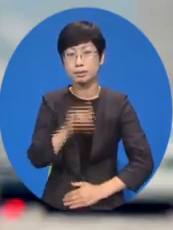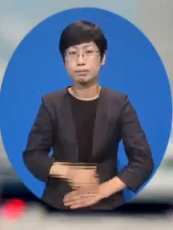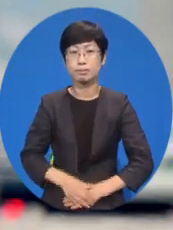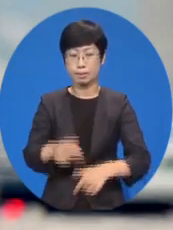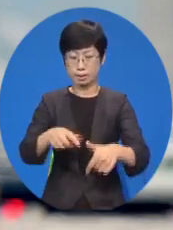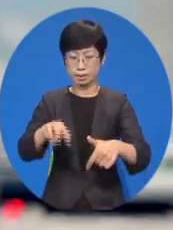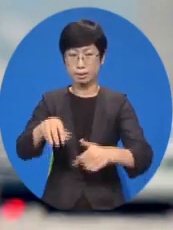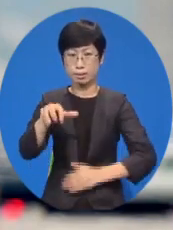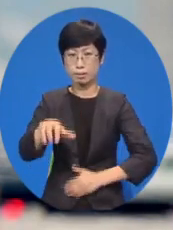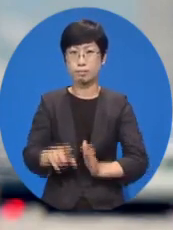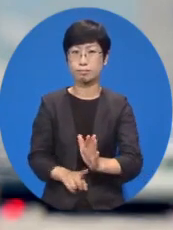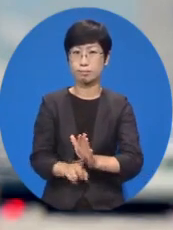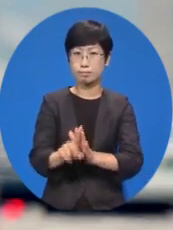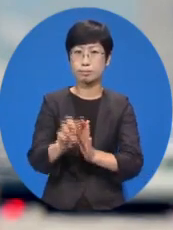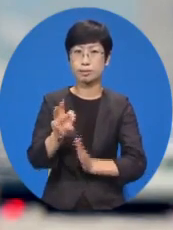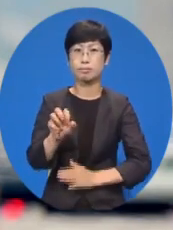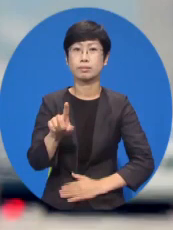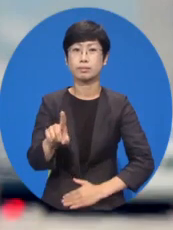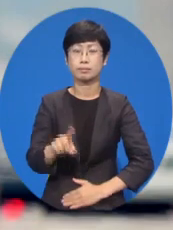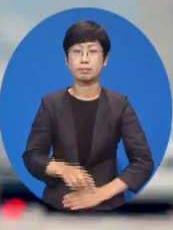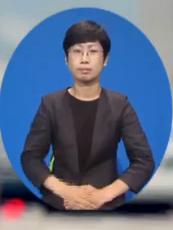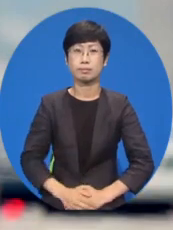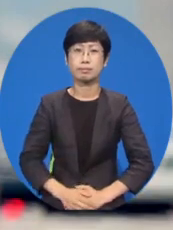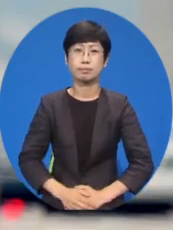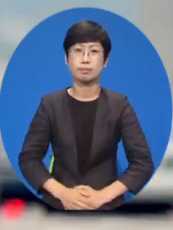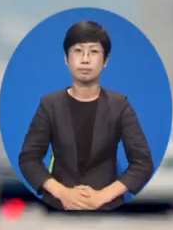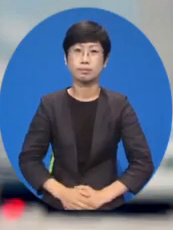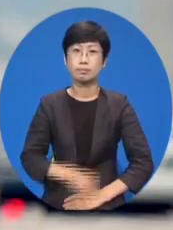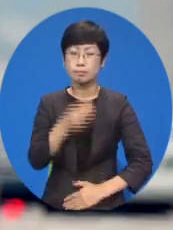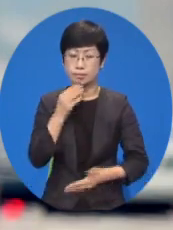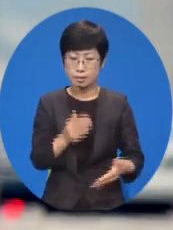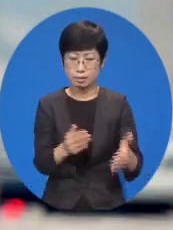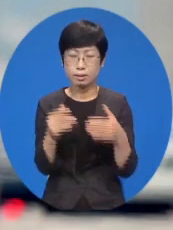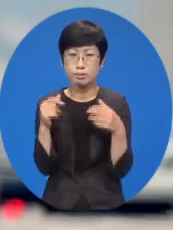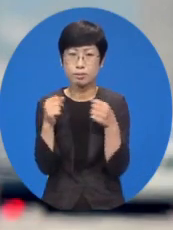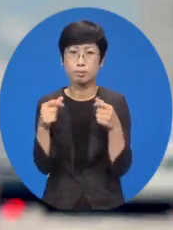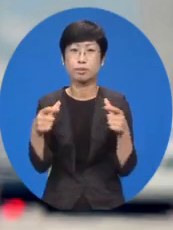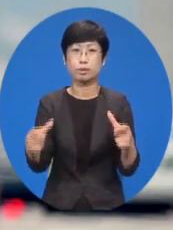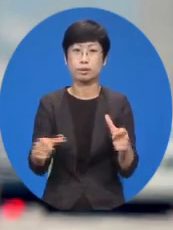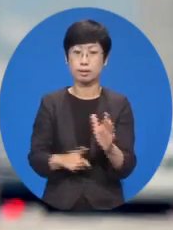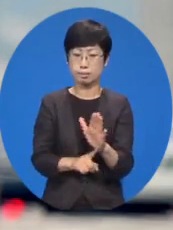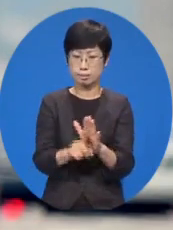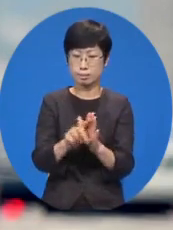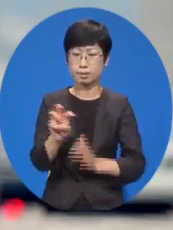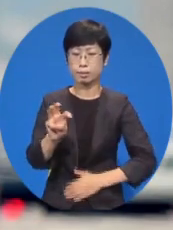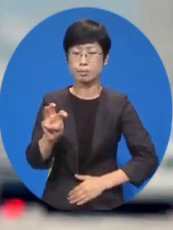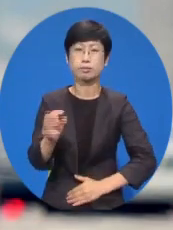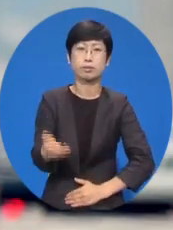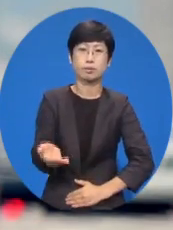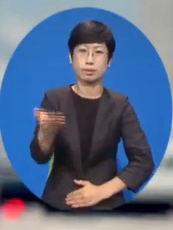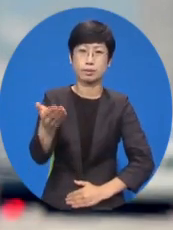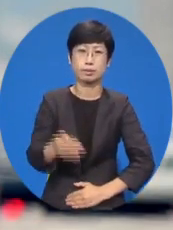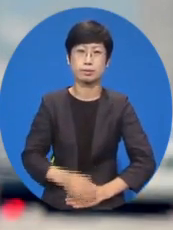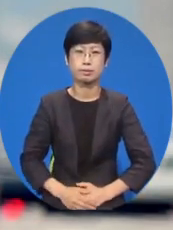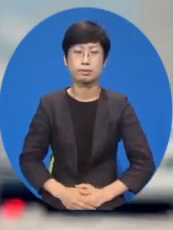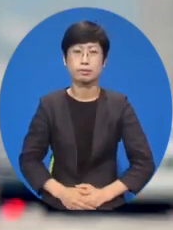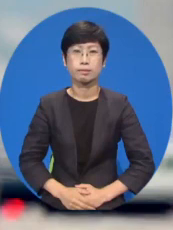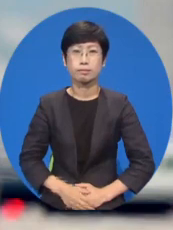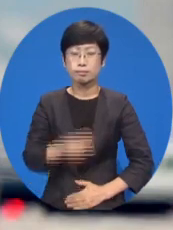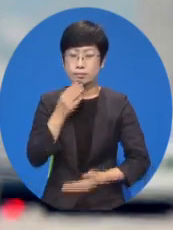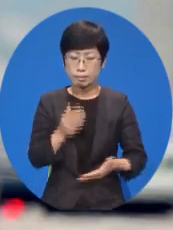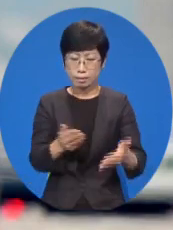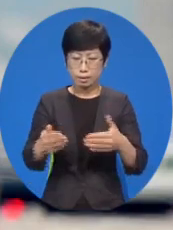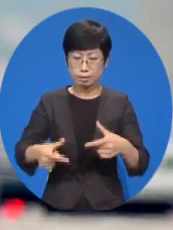인천의 한낮 기온은 31도를 보이겠습니다. 경기 북부 지역은 30도를 웃돌겠습니다.